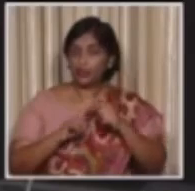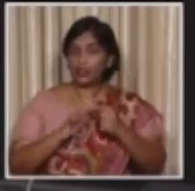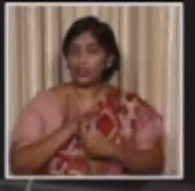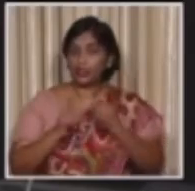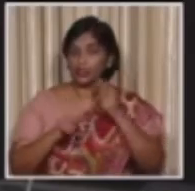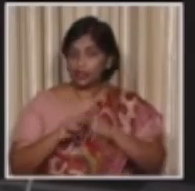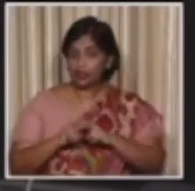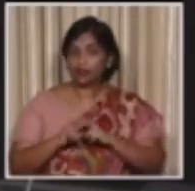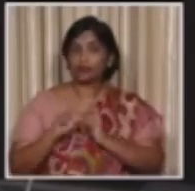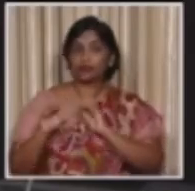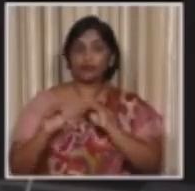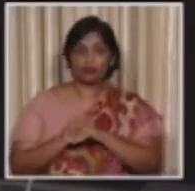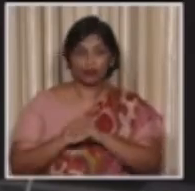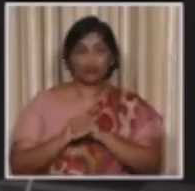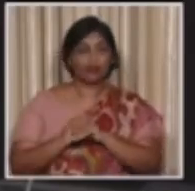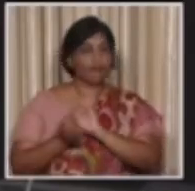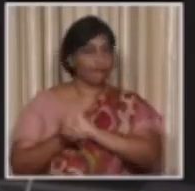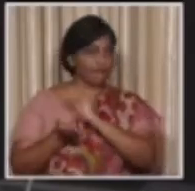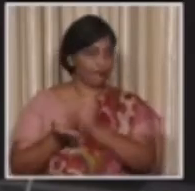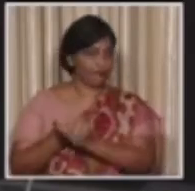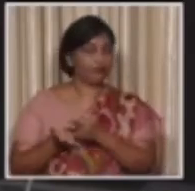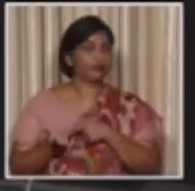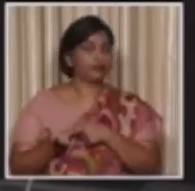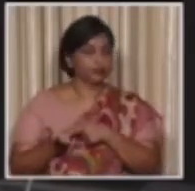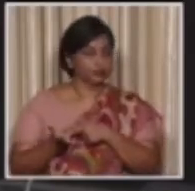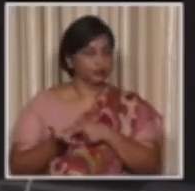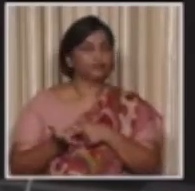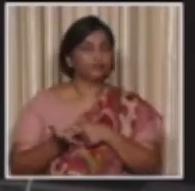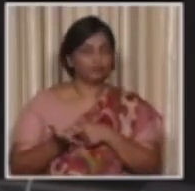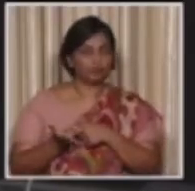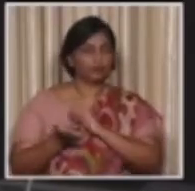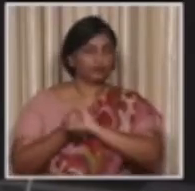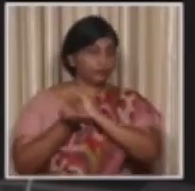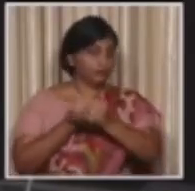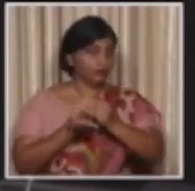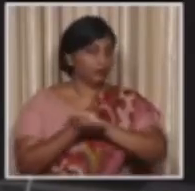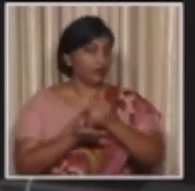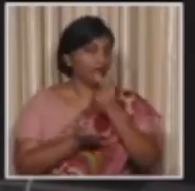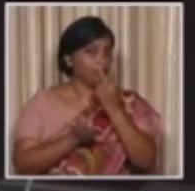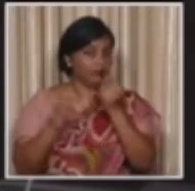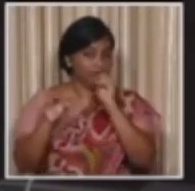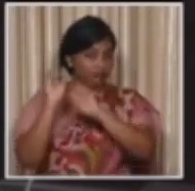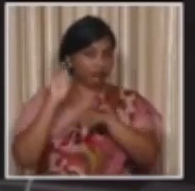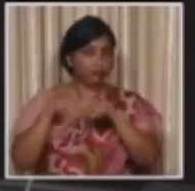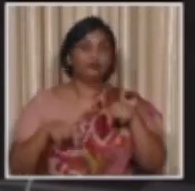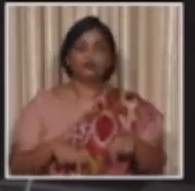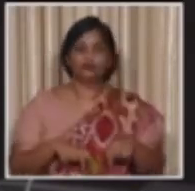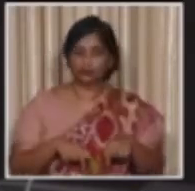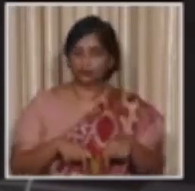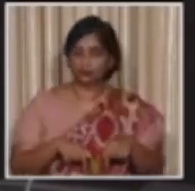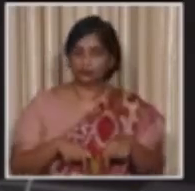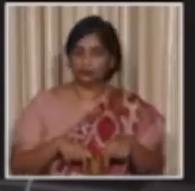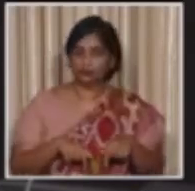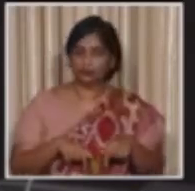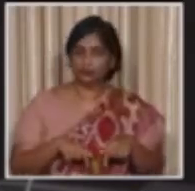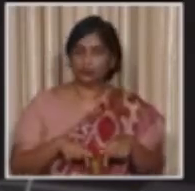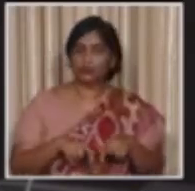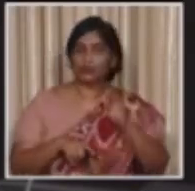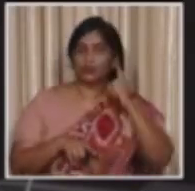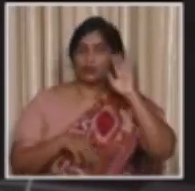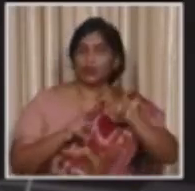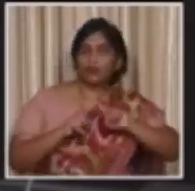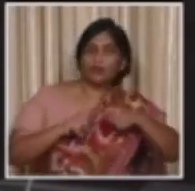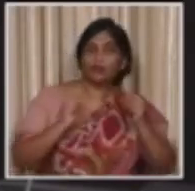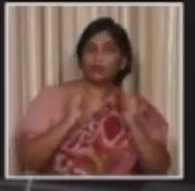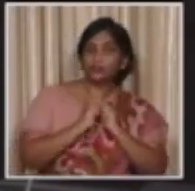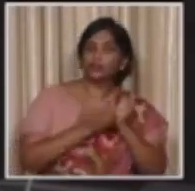and Pramani, Seva Nutabara Mudalata, so Aramudal Decata, Daika, and Pramani, Merate Avidima Chetra